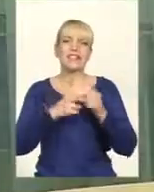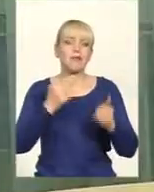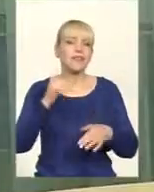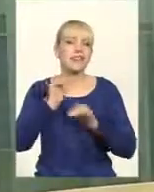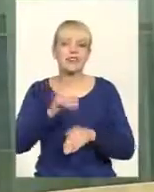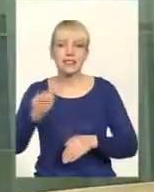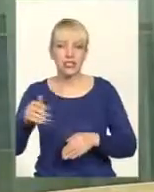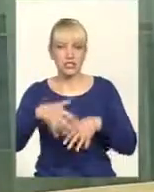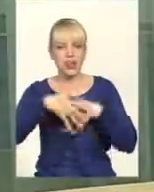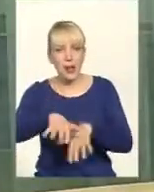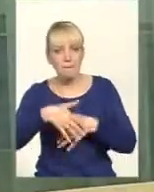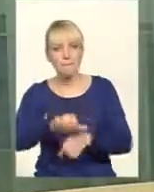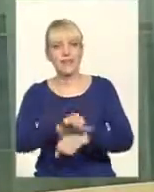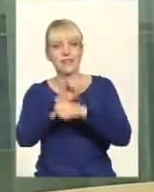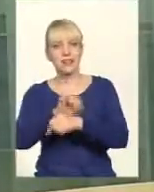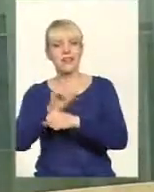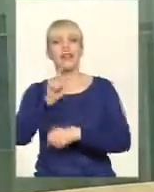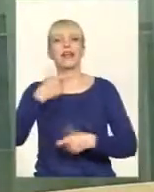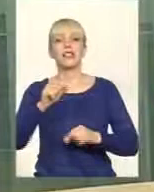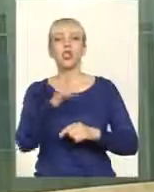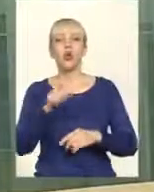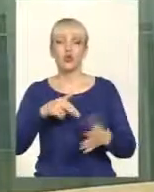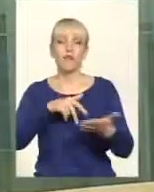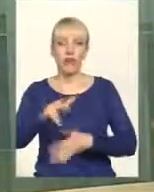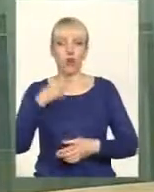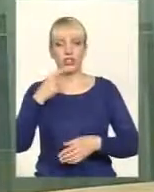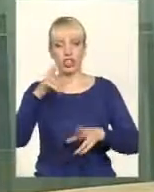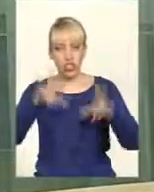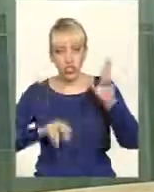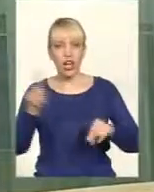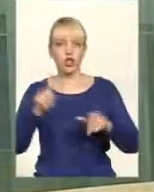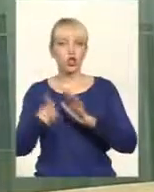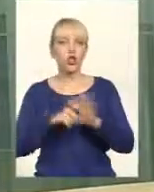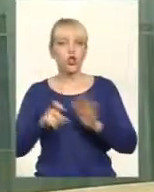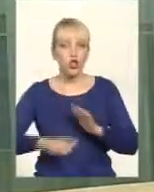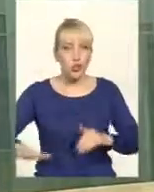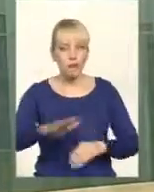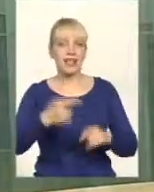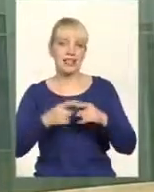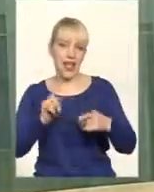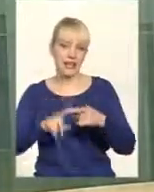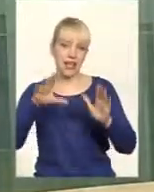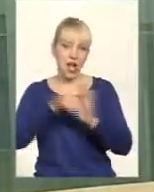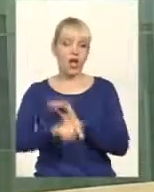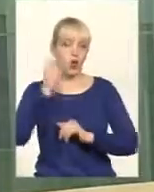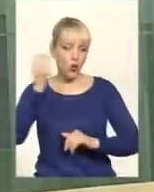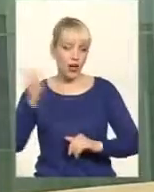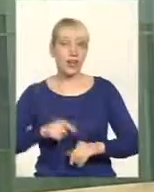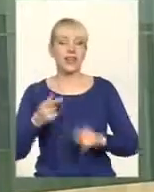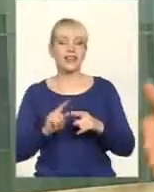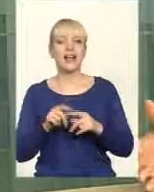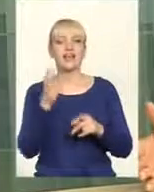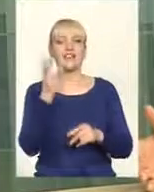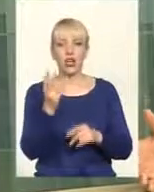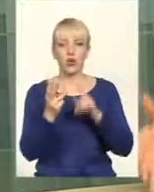патриотические митинги, которые люди выходят и считают, что Донбасс это Украина. Многие очень во второй и третий цикл